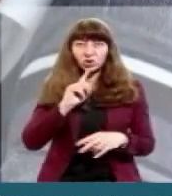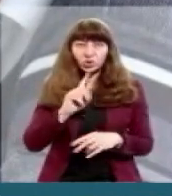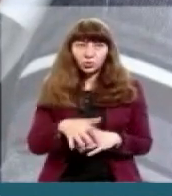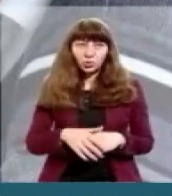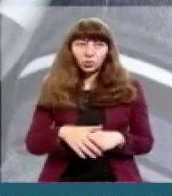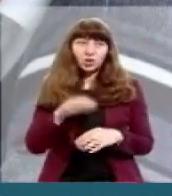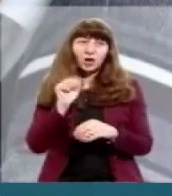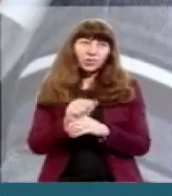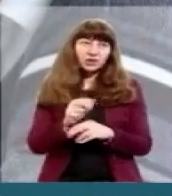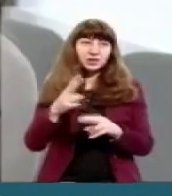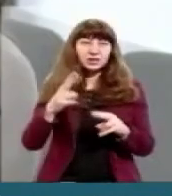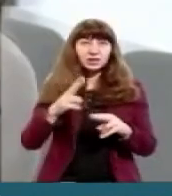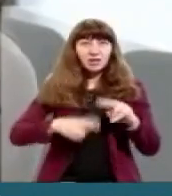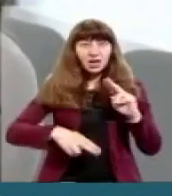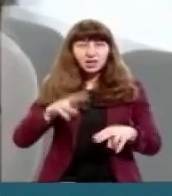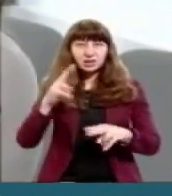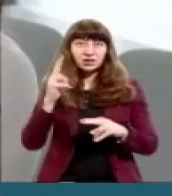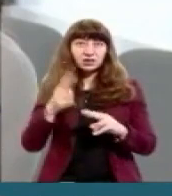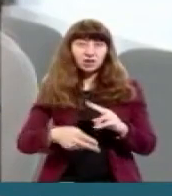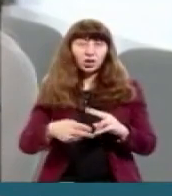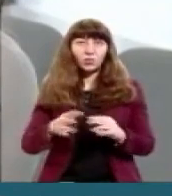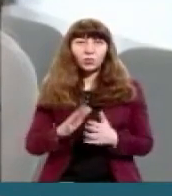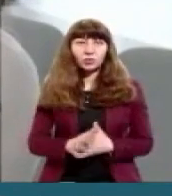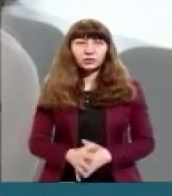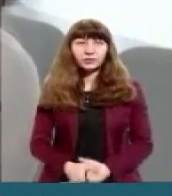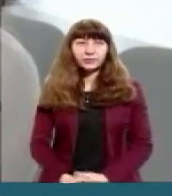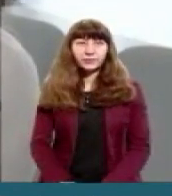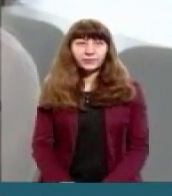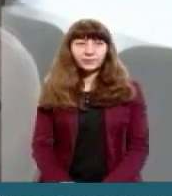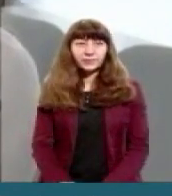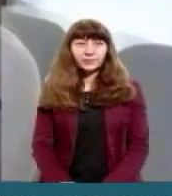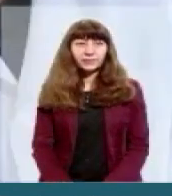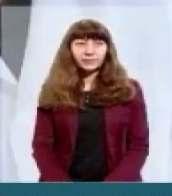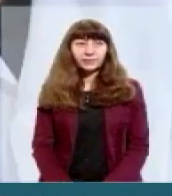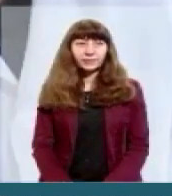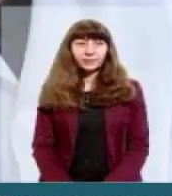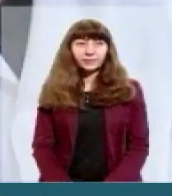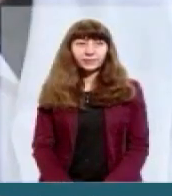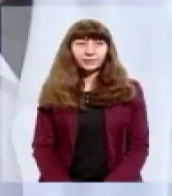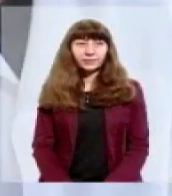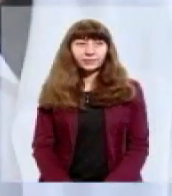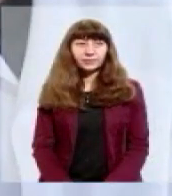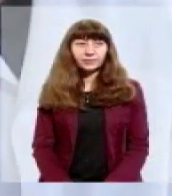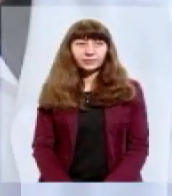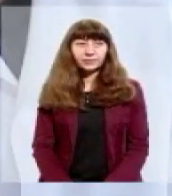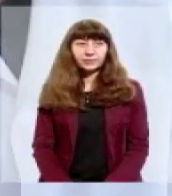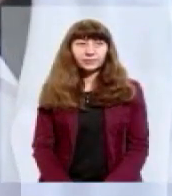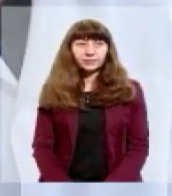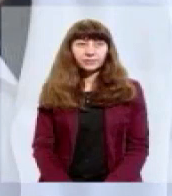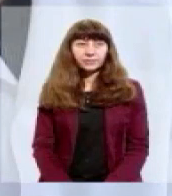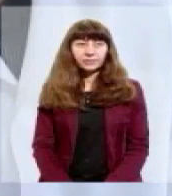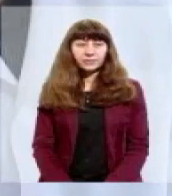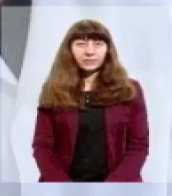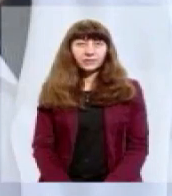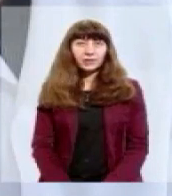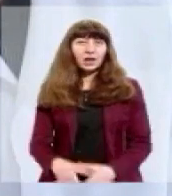о прекращении строительных работ принадлежит заказчику, пояснил юрист Ренат Бесенов. Он имеет право этот ремонт